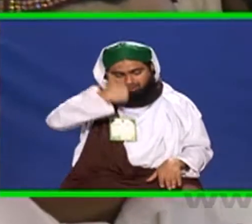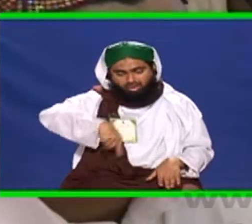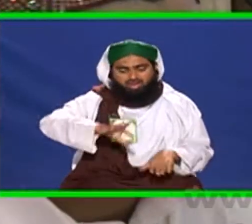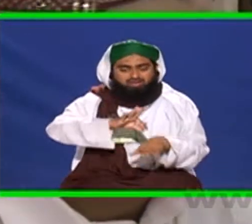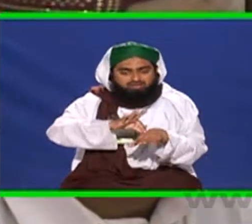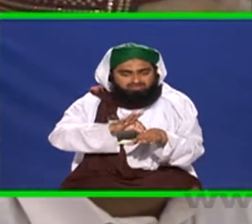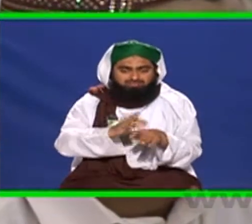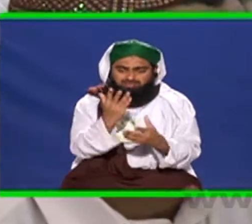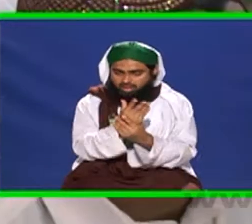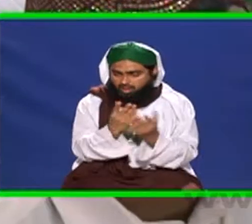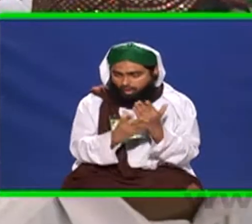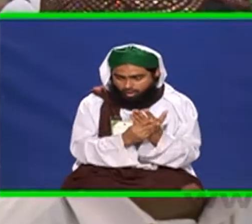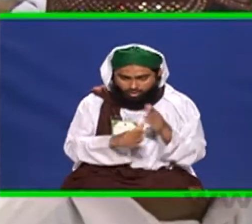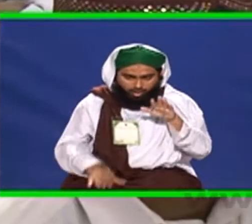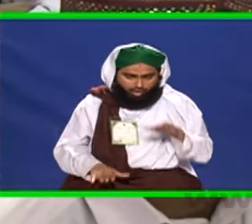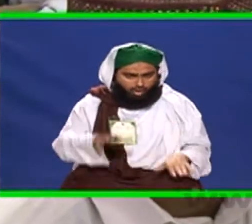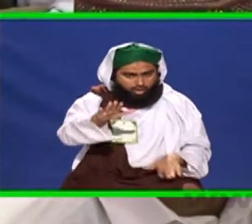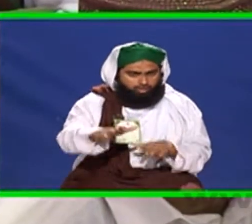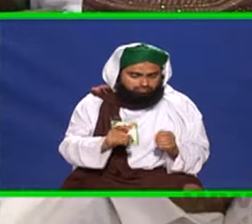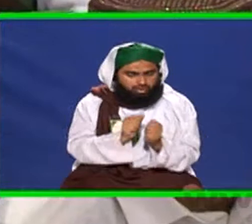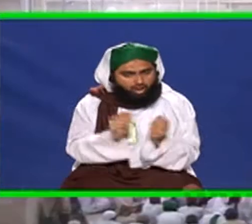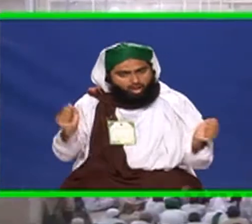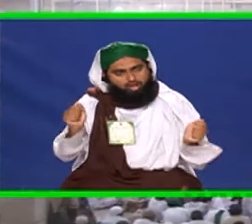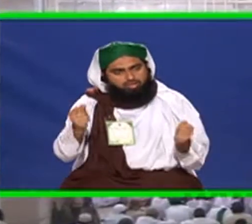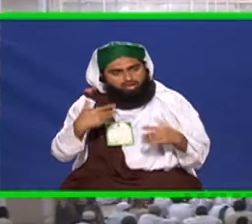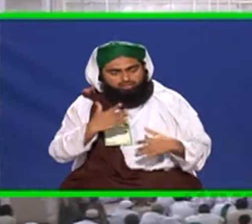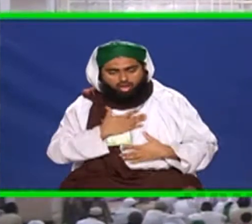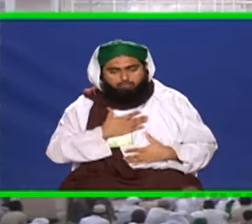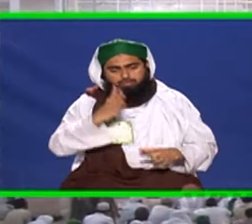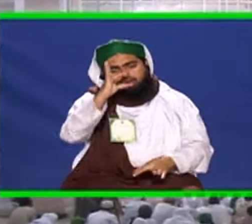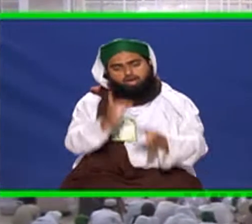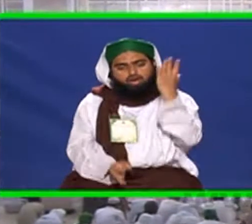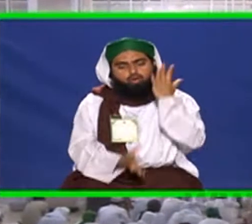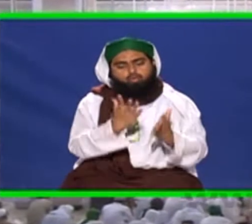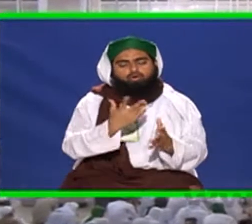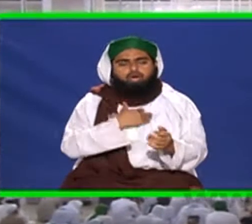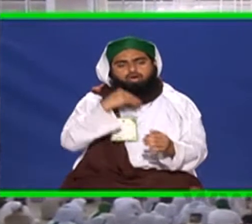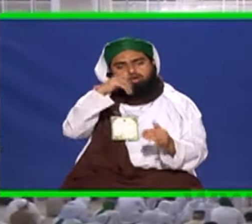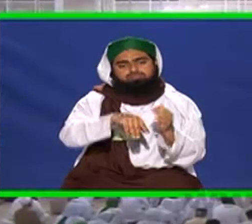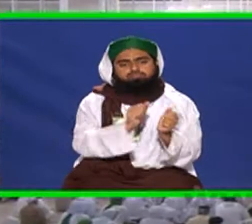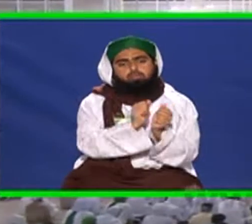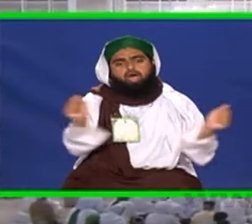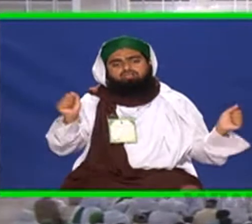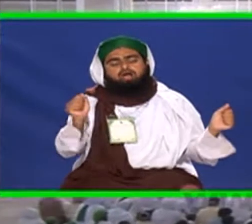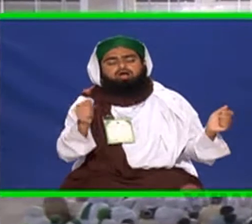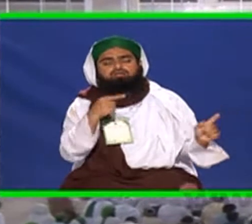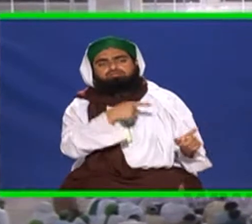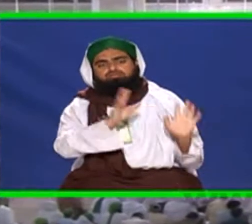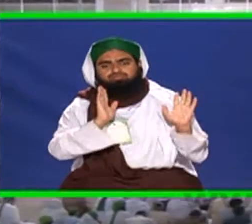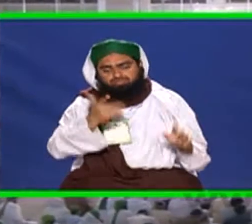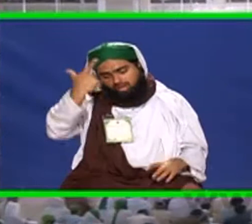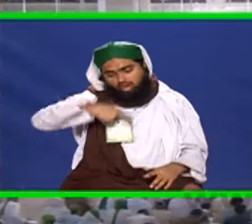گے اتنا اپنا حصہ جہنم سے آزاد ہو جائے گا. تو پورا غلام آزاد کیا تو پورے جہنم